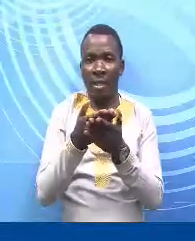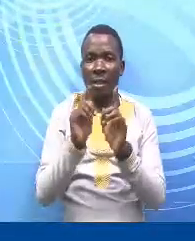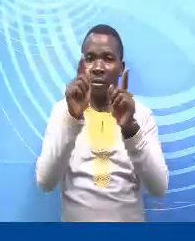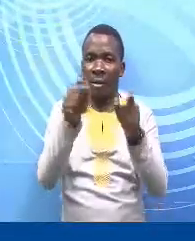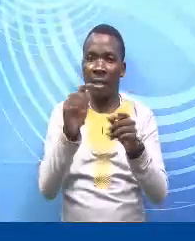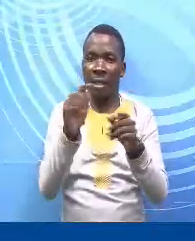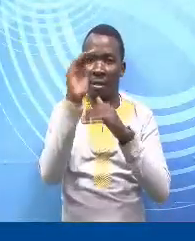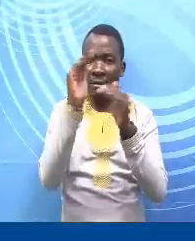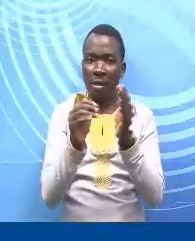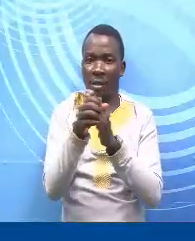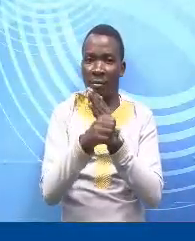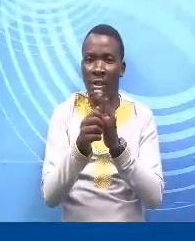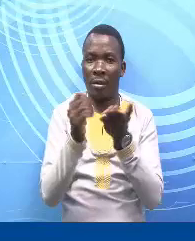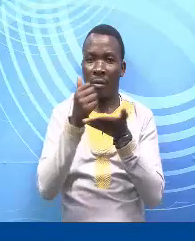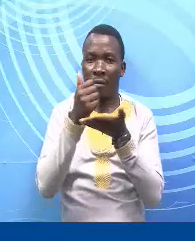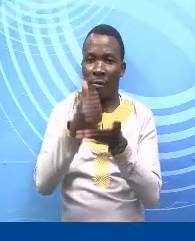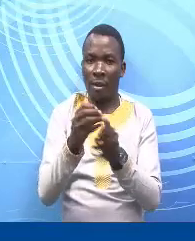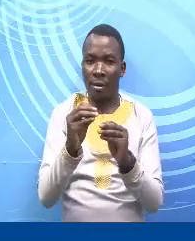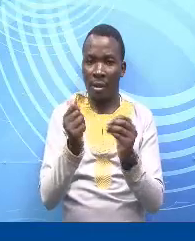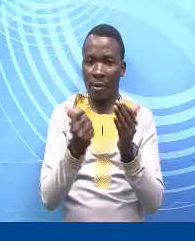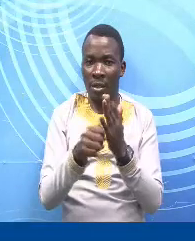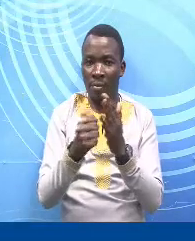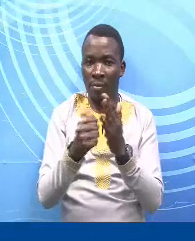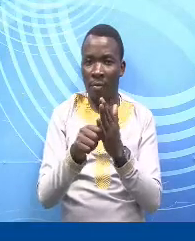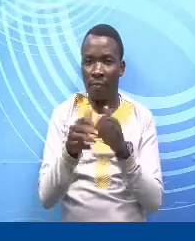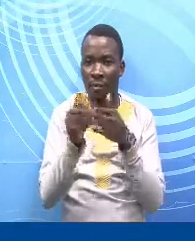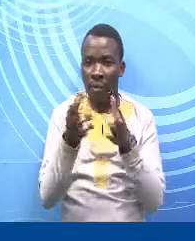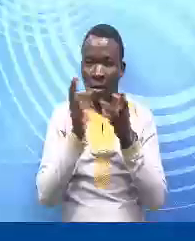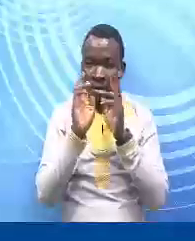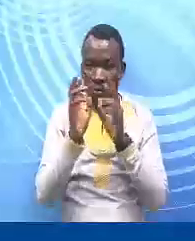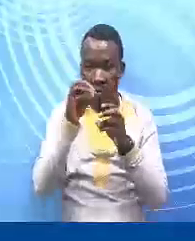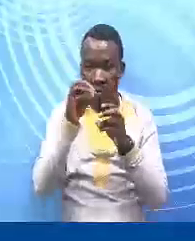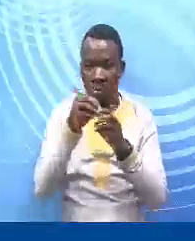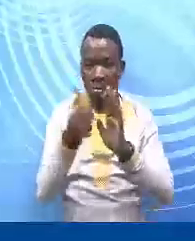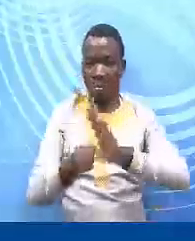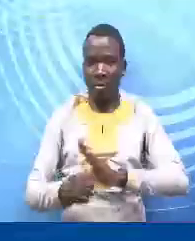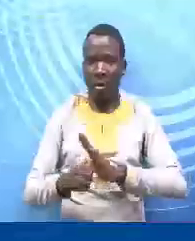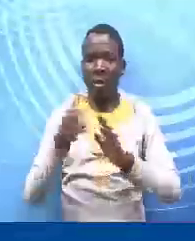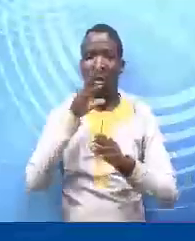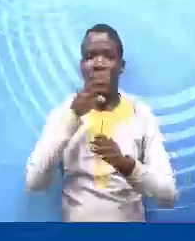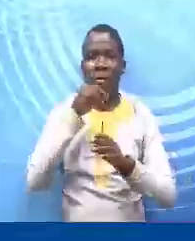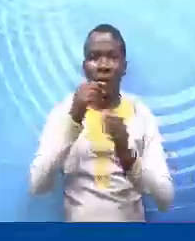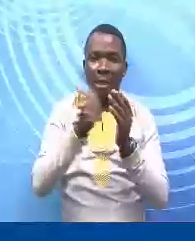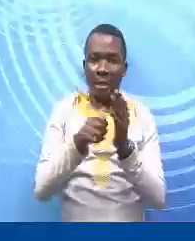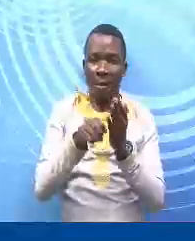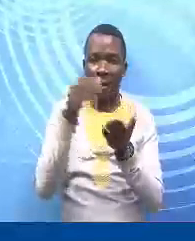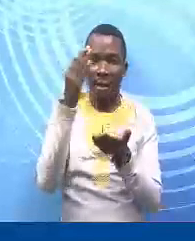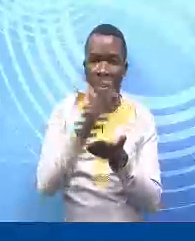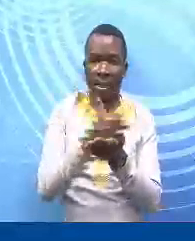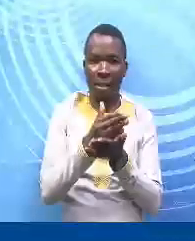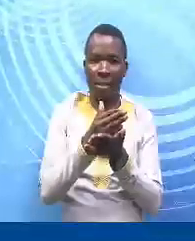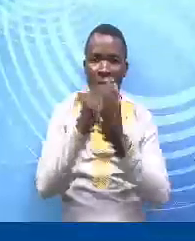rwamufasha gukemura iki kibazo ibyo uyu muyobozi kirenga providence yabonyemo nk'akarengane uwo mugabo rero niyo kibazo cye cyaragarukiye mu